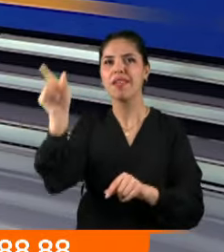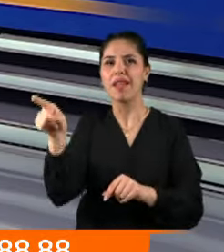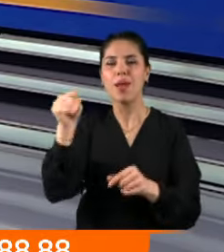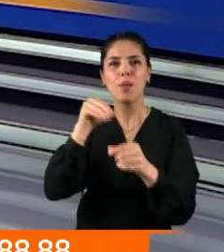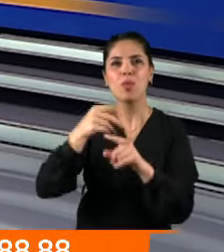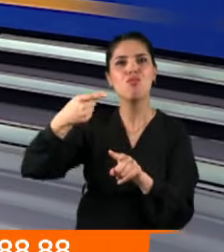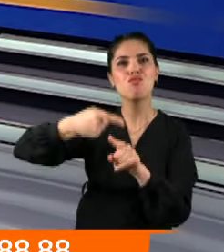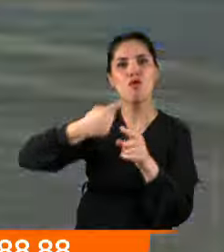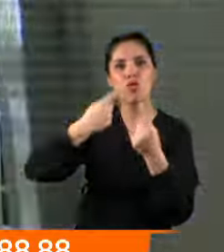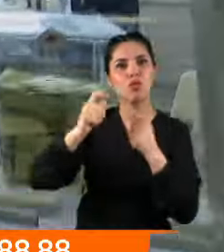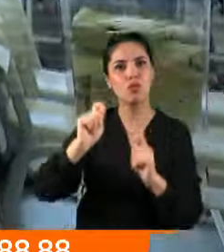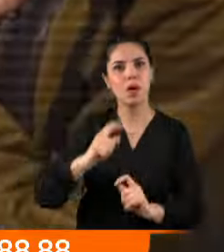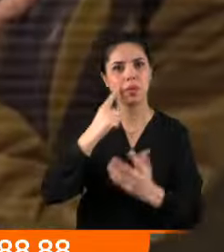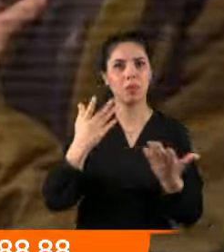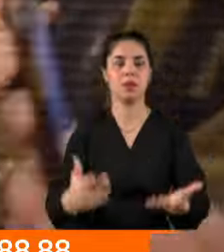etti.